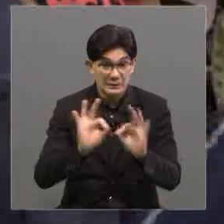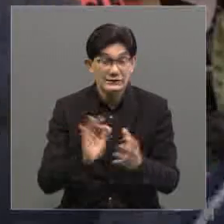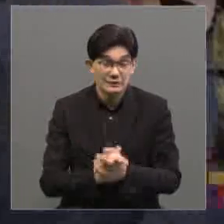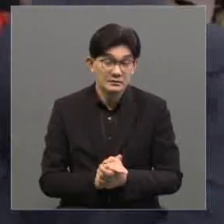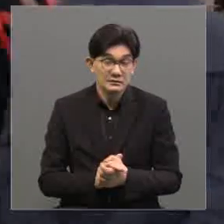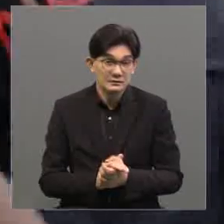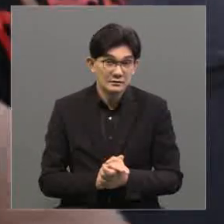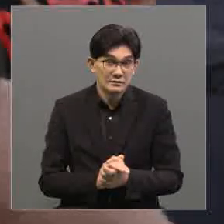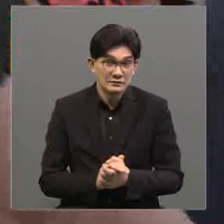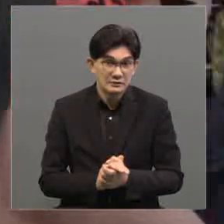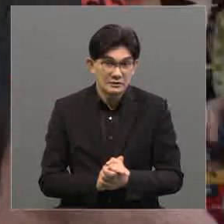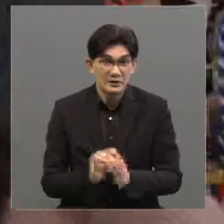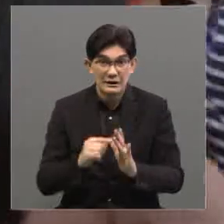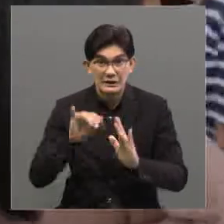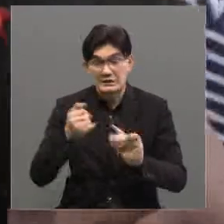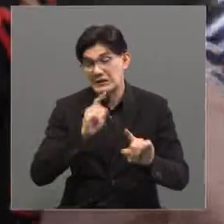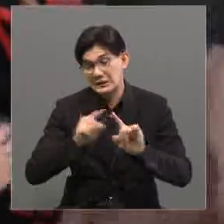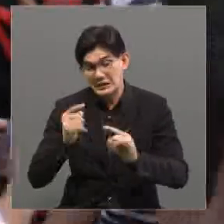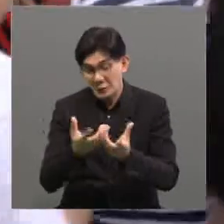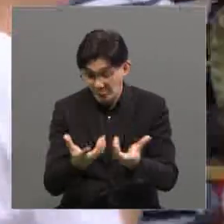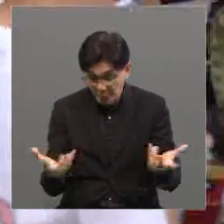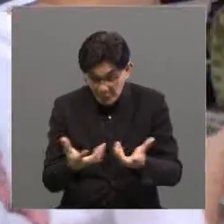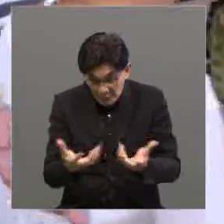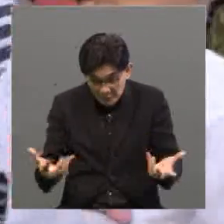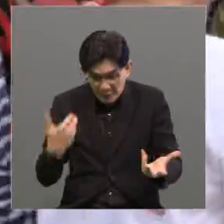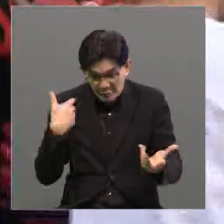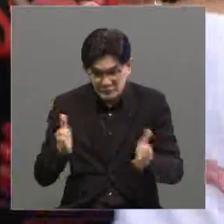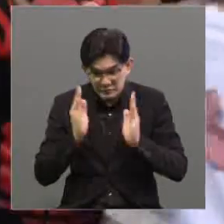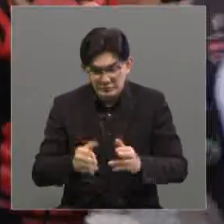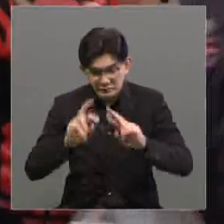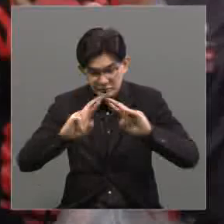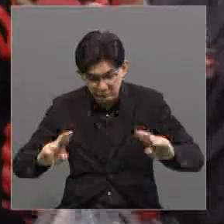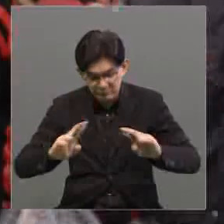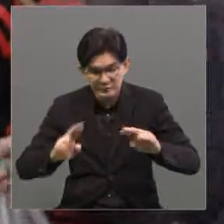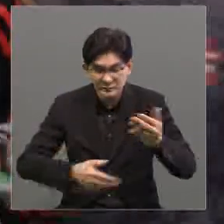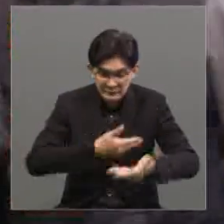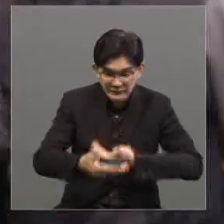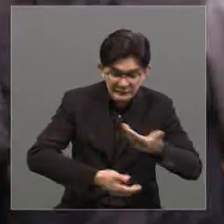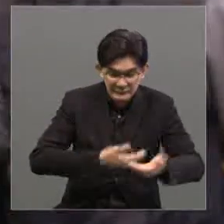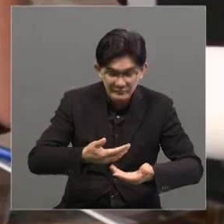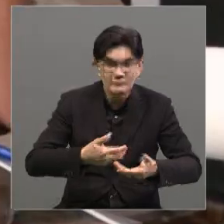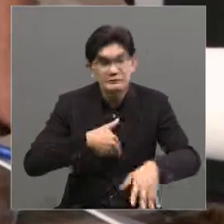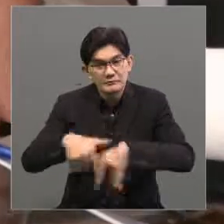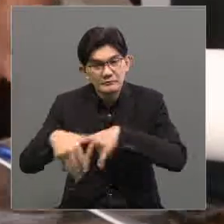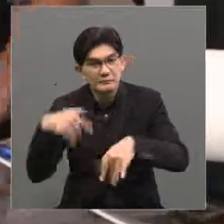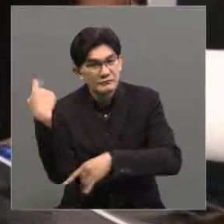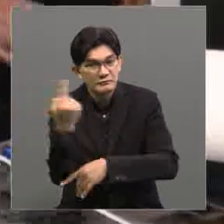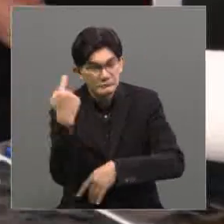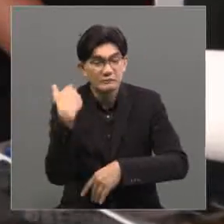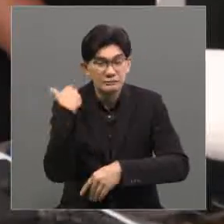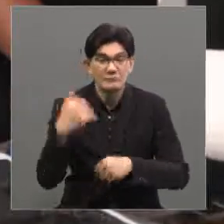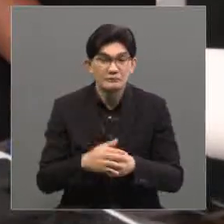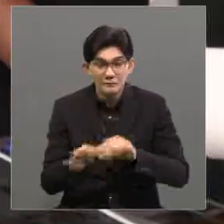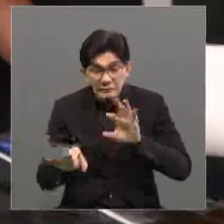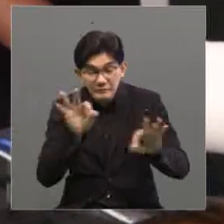ไม่ได้เลยก็คืออาหารเจหลากหลายเมนูนะครับที่ผู้ประกอบการจำนวนมากนำมาขายให้กับประชาชนและนักท่องเที่ยว